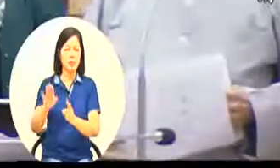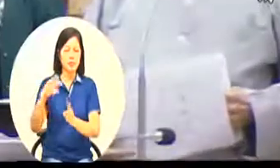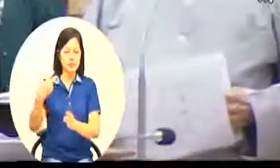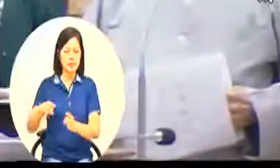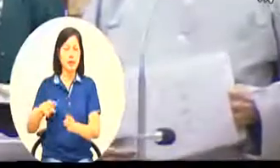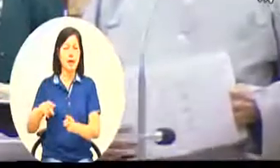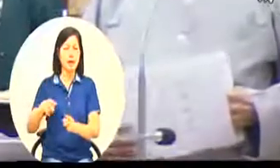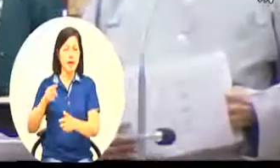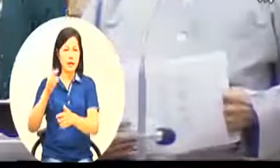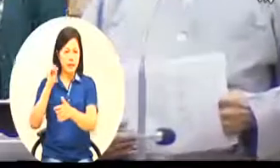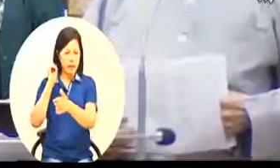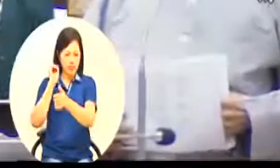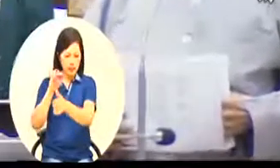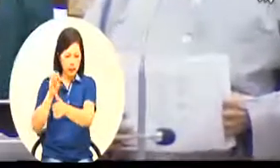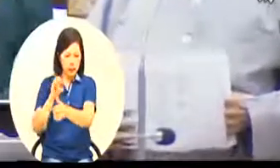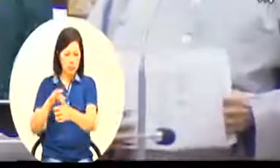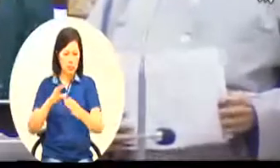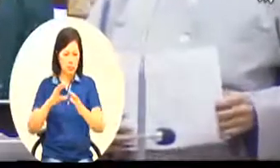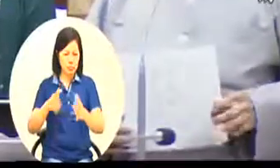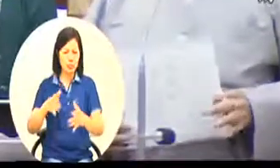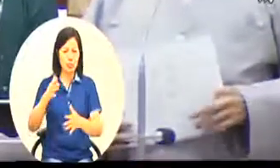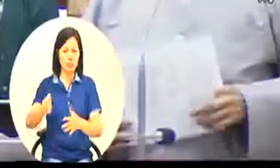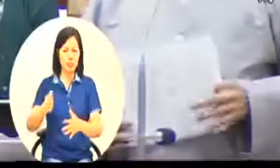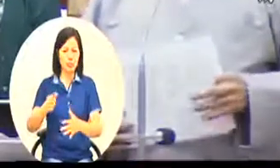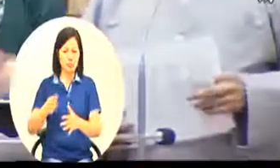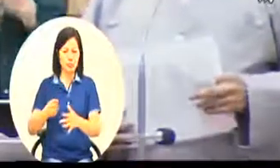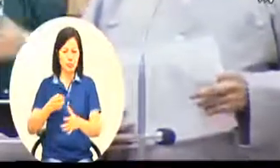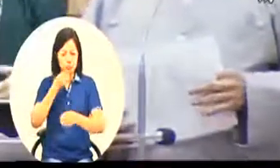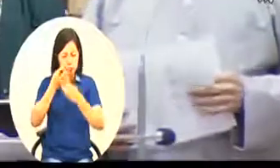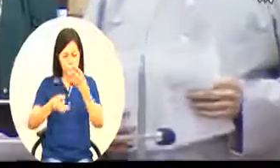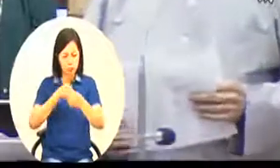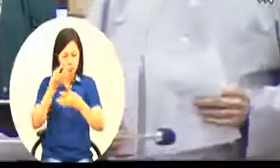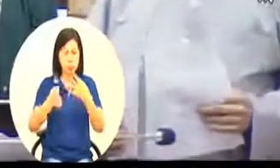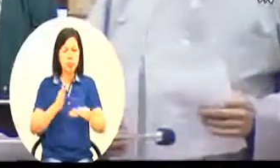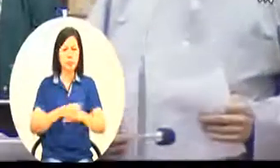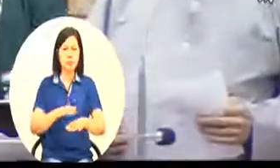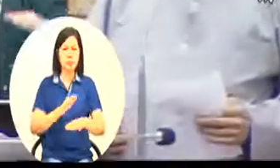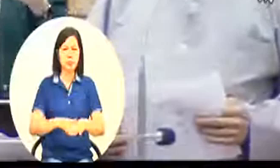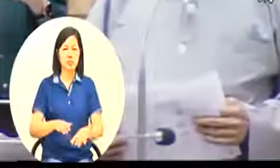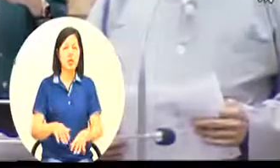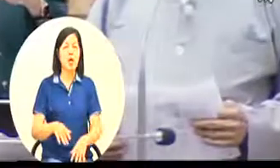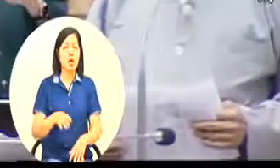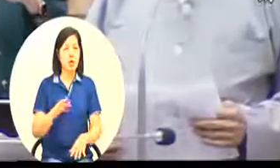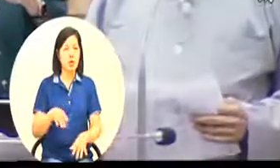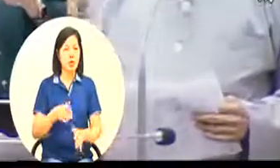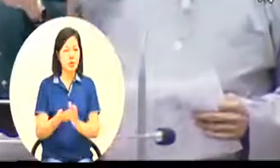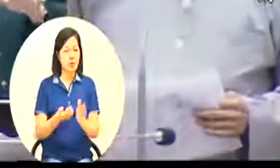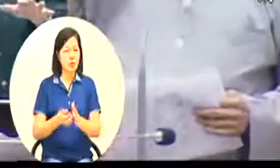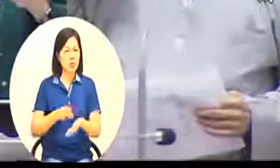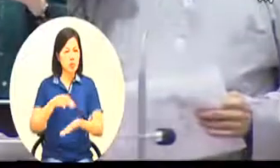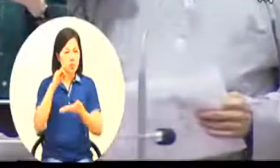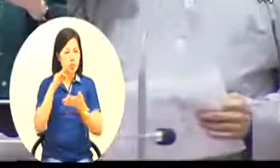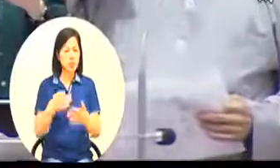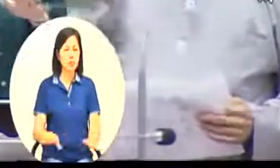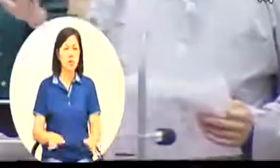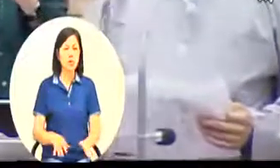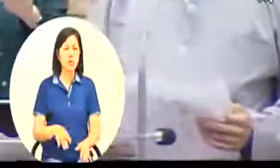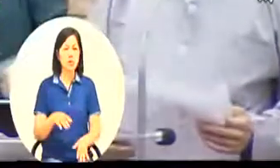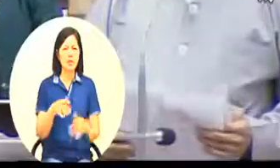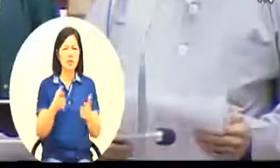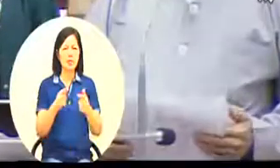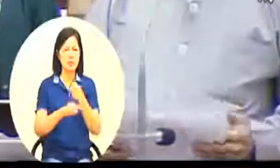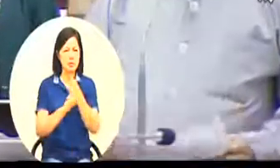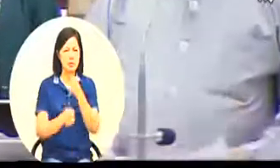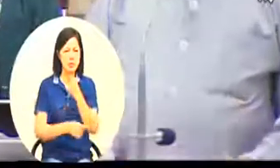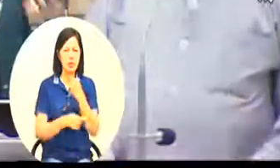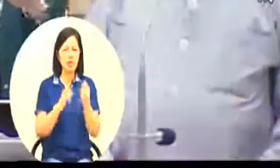次甲蔡英文总统表达，啊，我拄则讲过，啊，这是毋是怎法律的